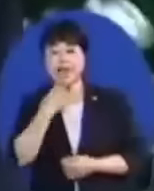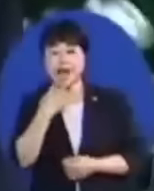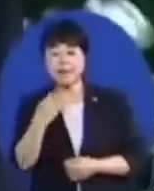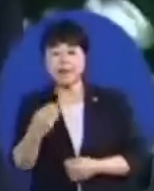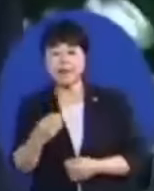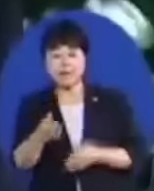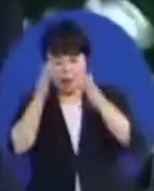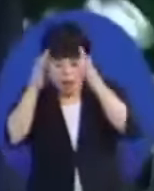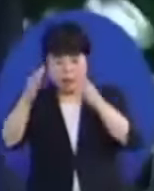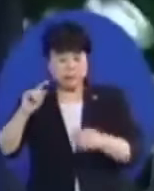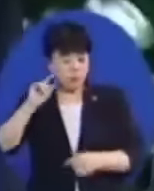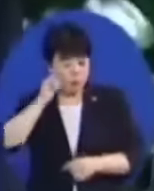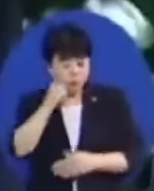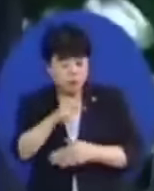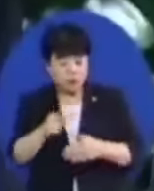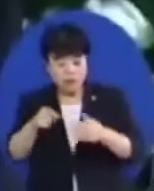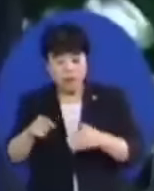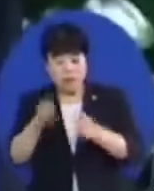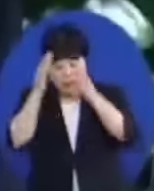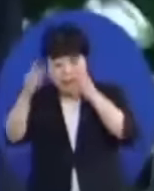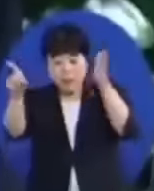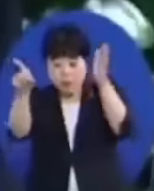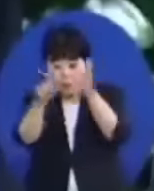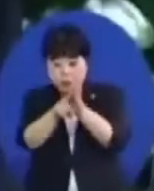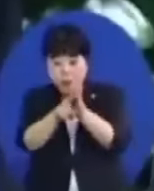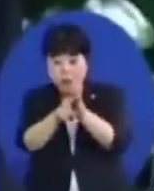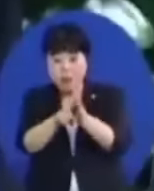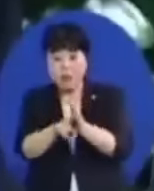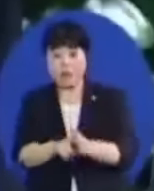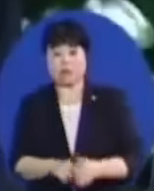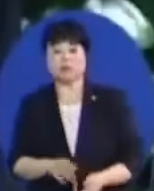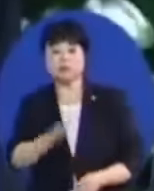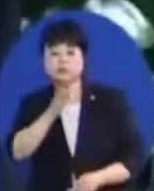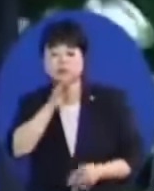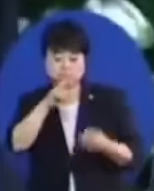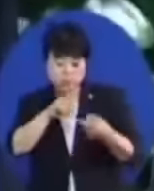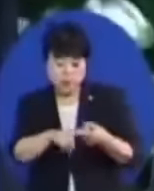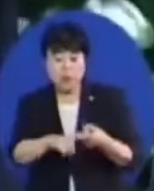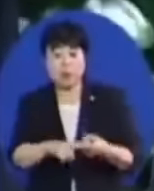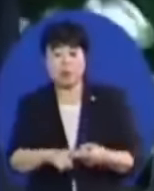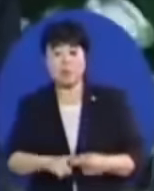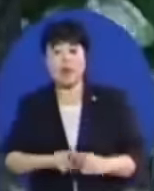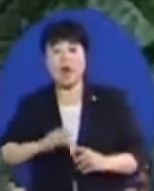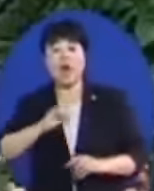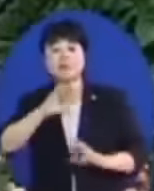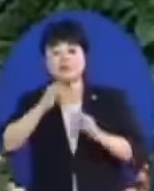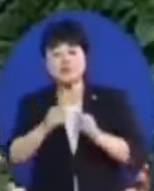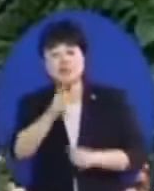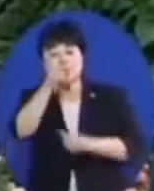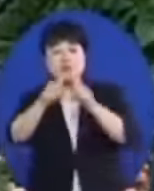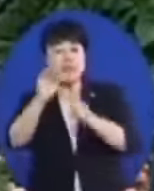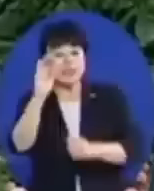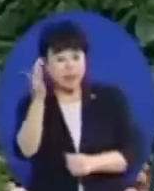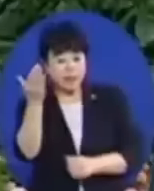아브라함이 바랄 수 없는 중에 바라고 믿었으니 이는 내 후손이 이 같으리라 하신 말씀대로 많은 민족의 조상이 되게 하려